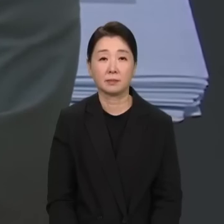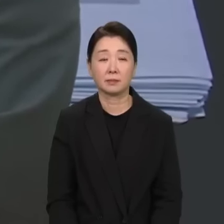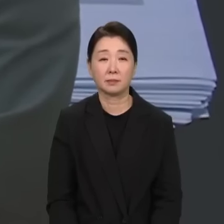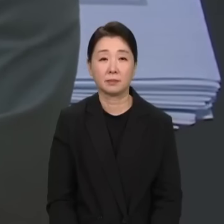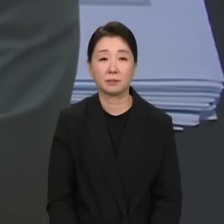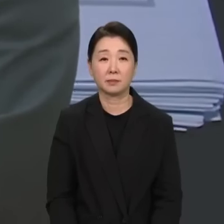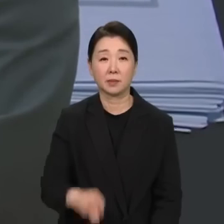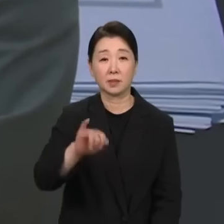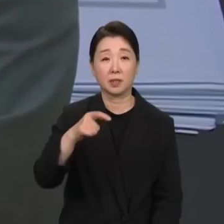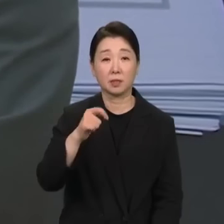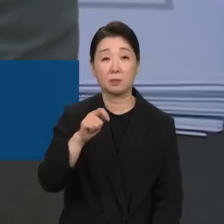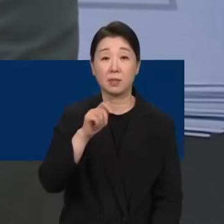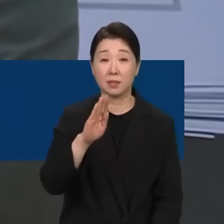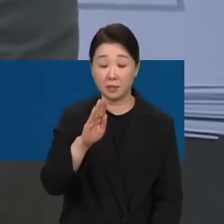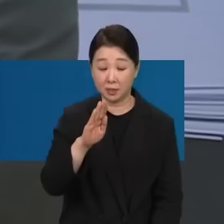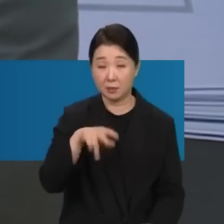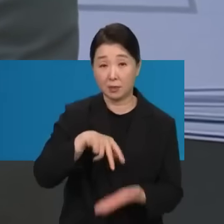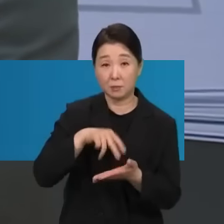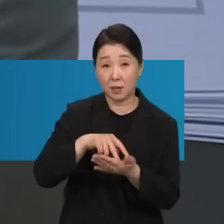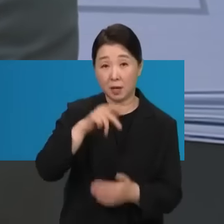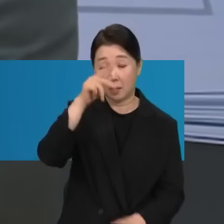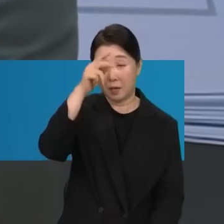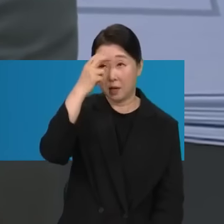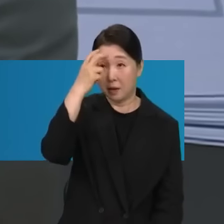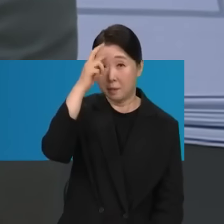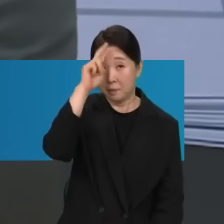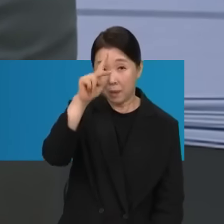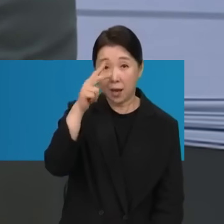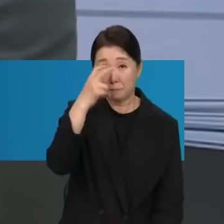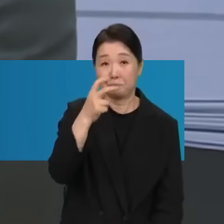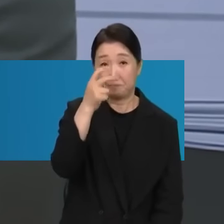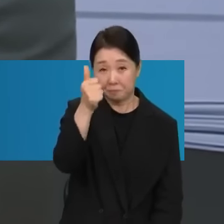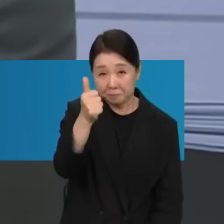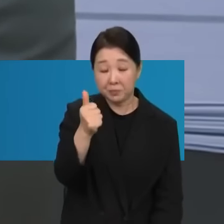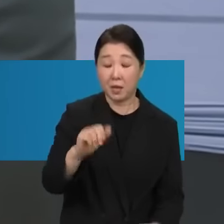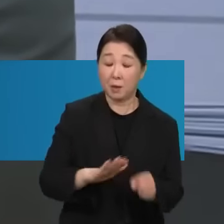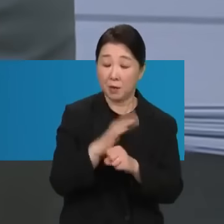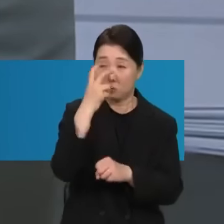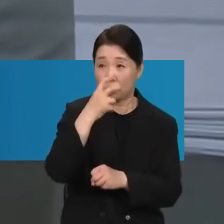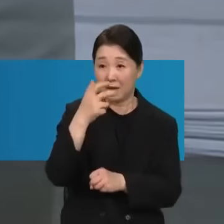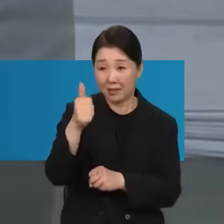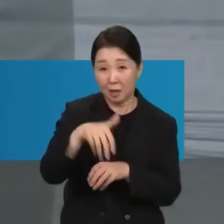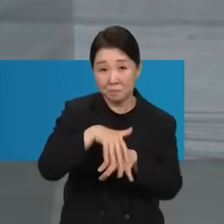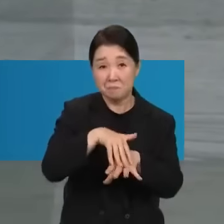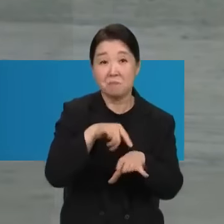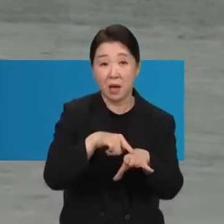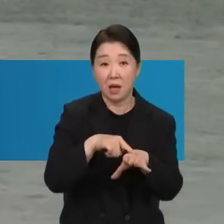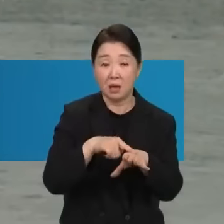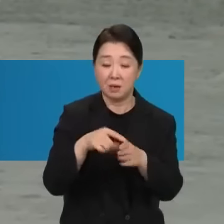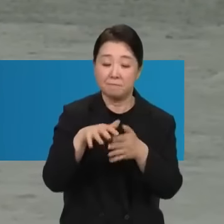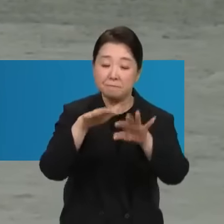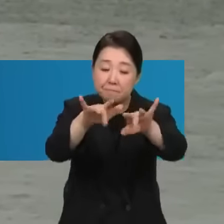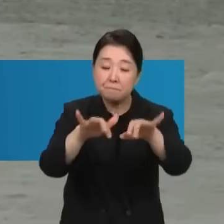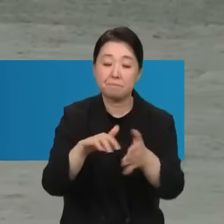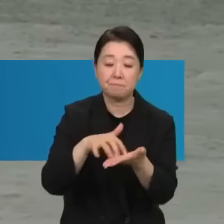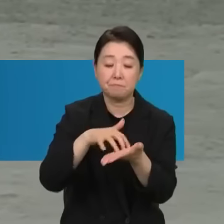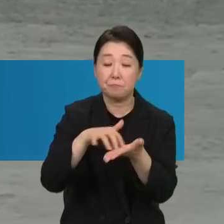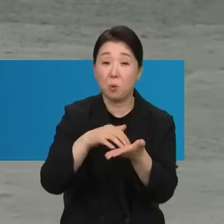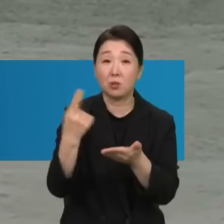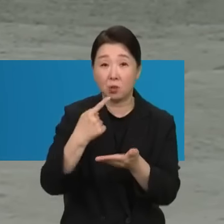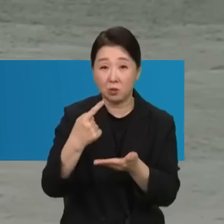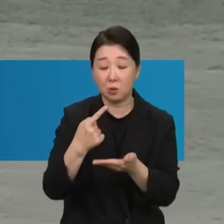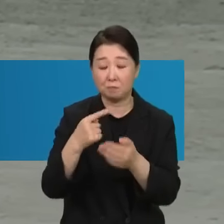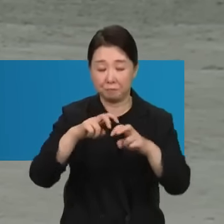네, JTBC는 박정훈 전 수사단장이 이끈 해병대 수사단이 작성한 1,000쪽에 가까운 수사보고서도 단독으로